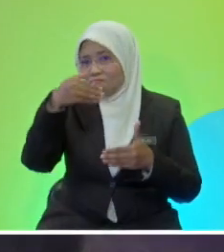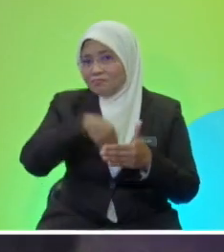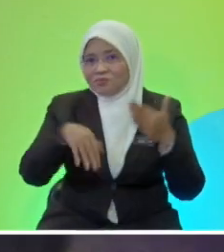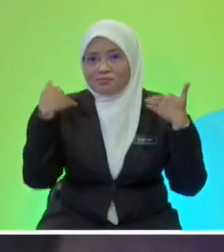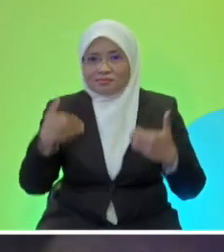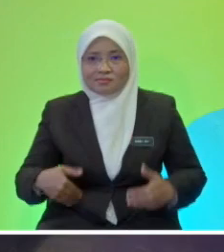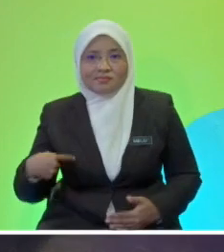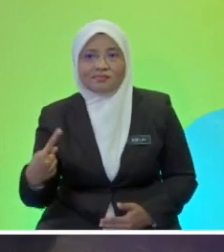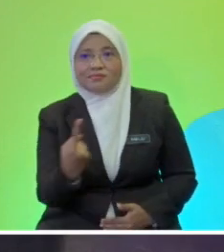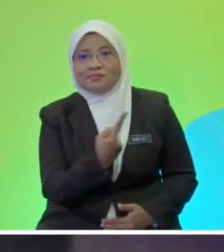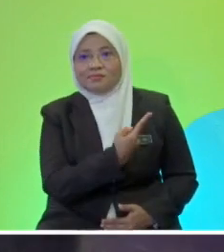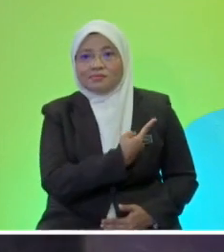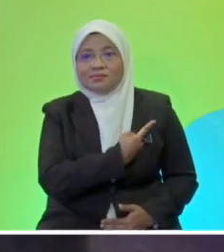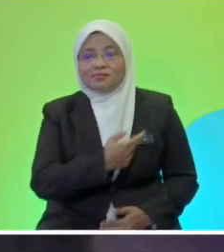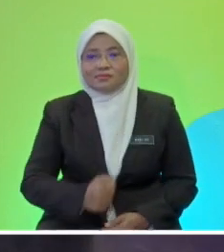guys